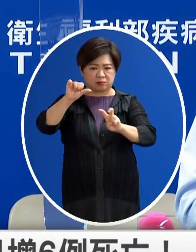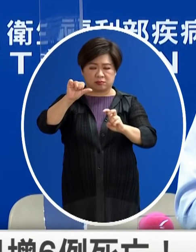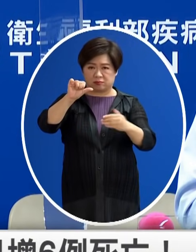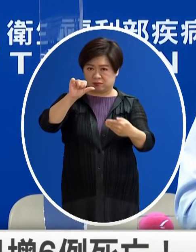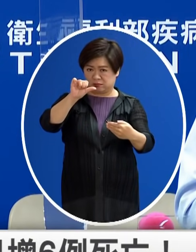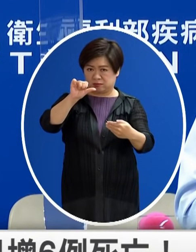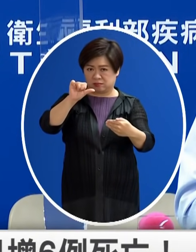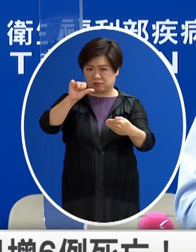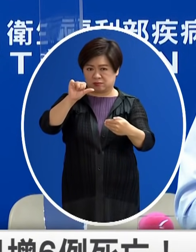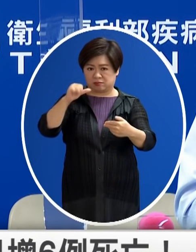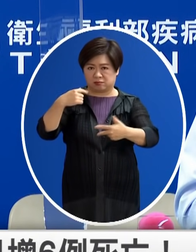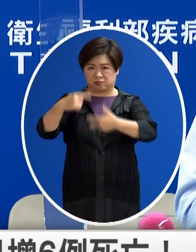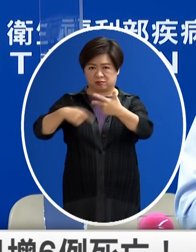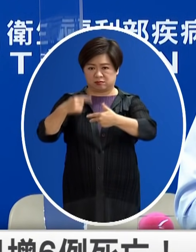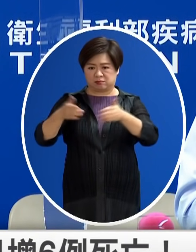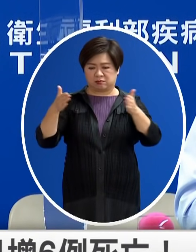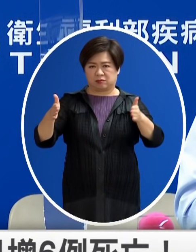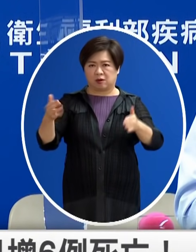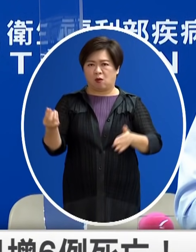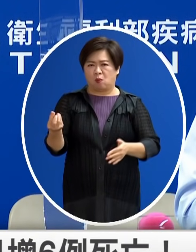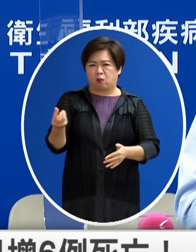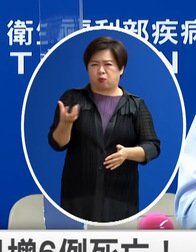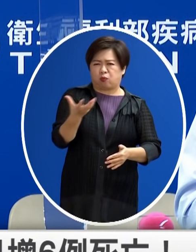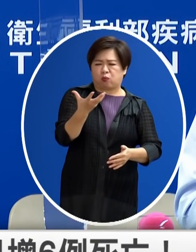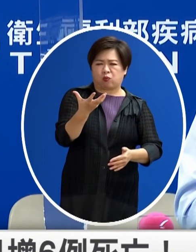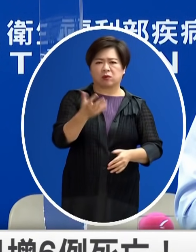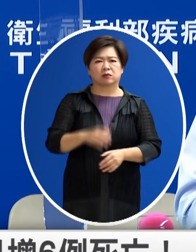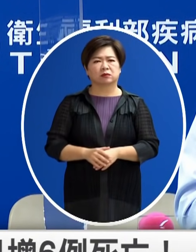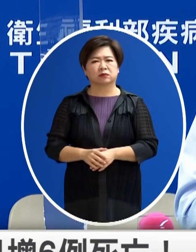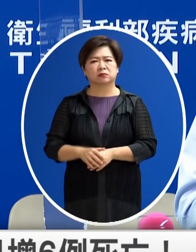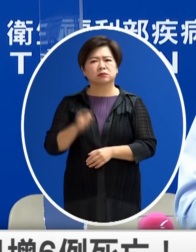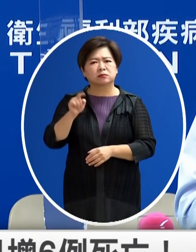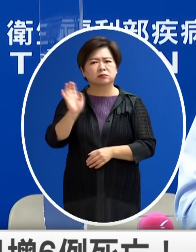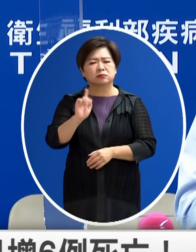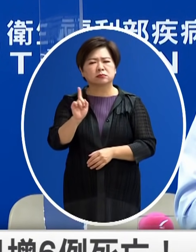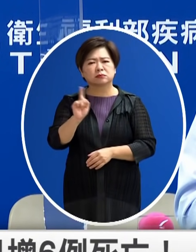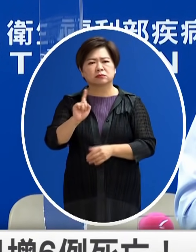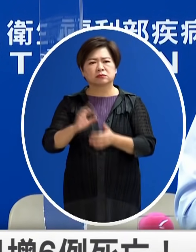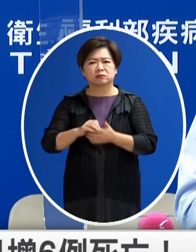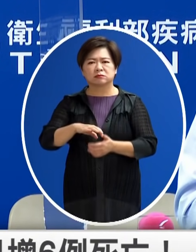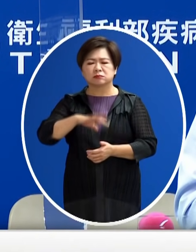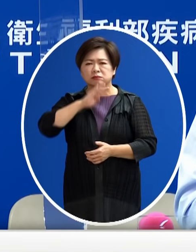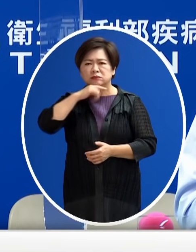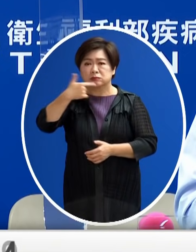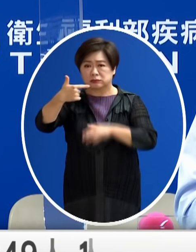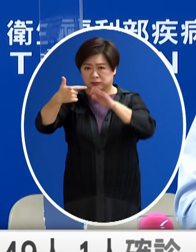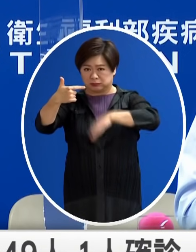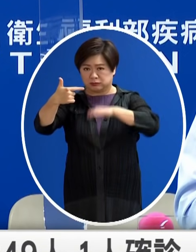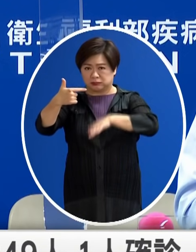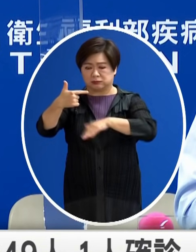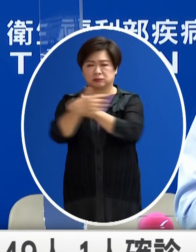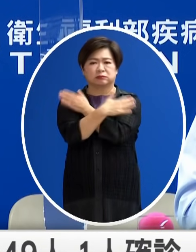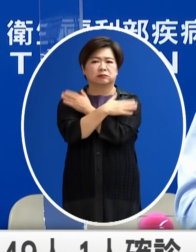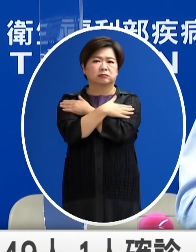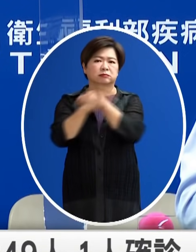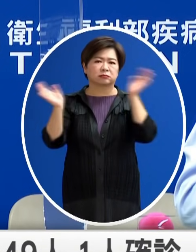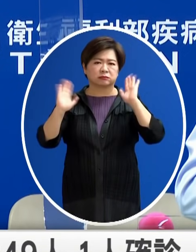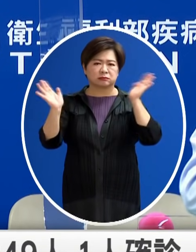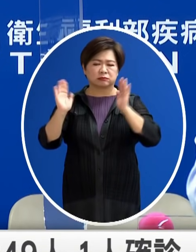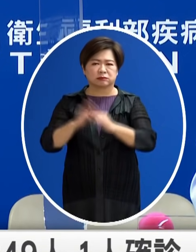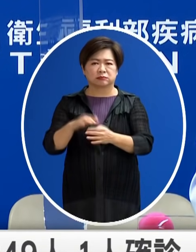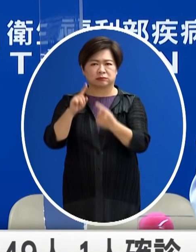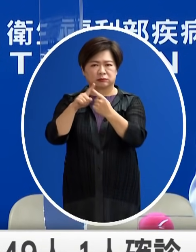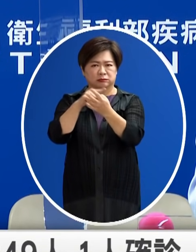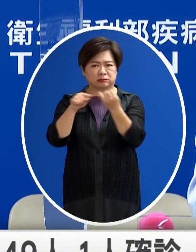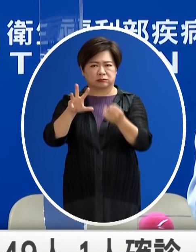5月23到29。那个礼拜达到最高峰哈，我指的这是0到6岁哈，0到6岁啊有84人